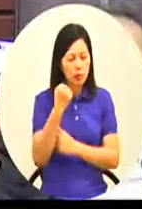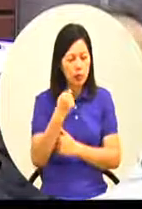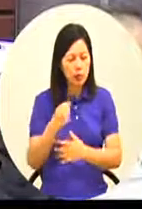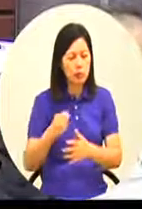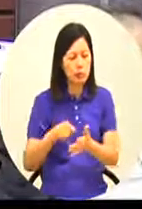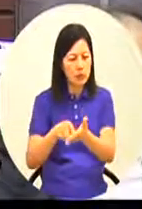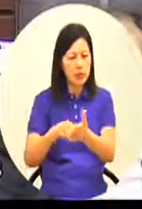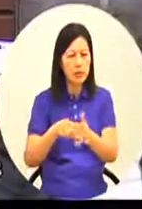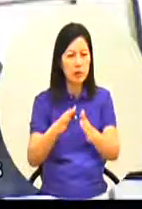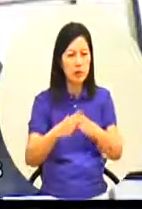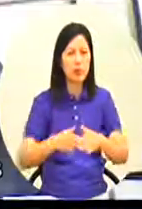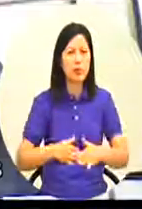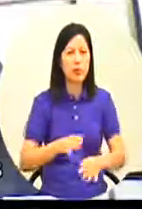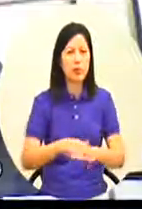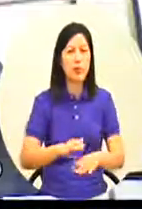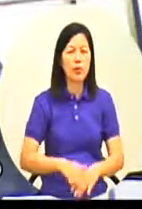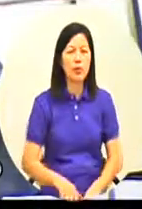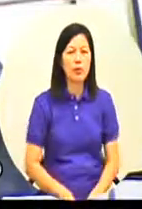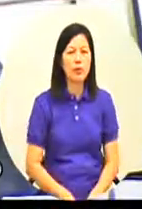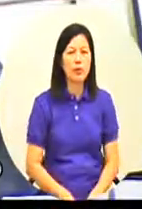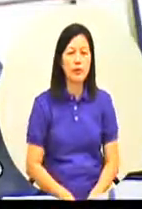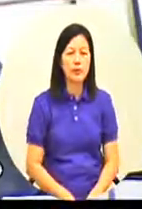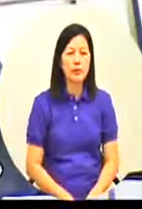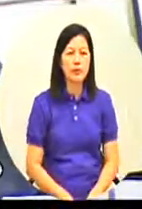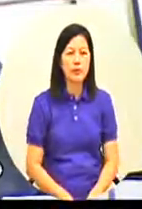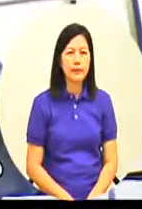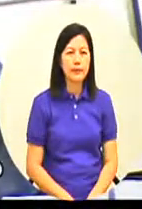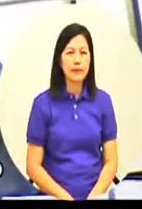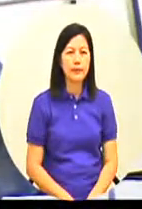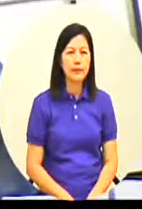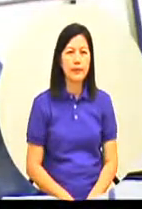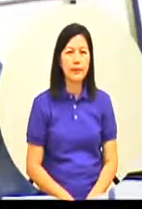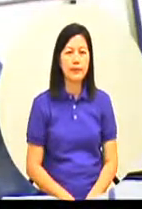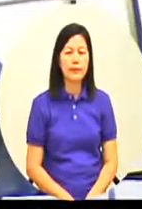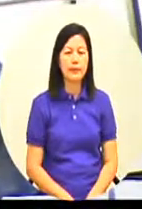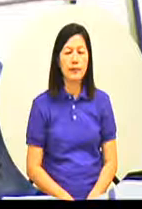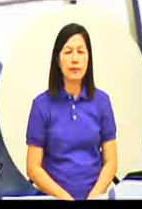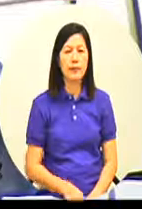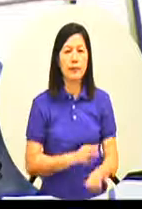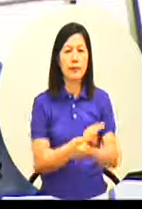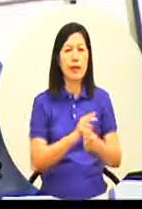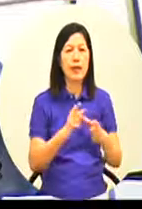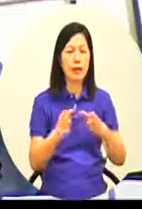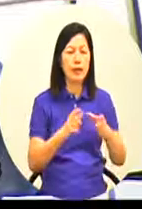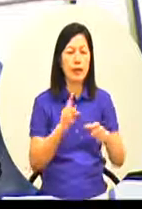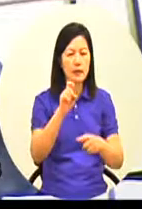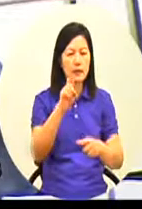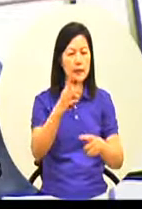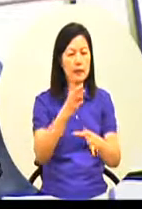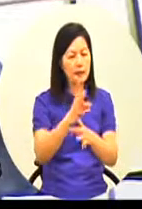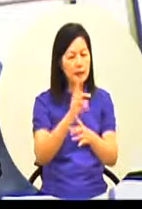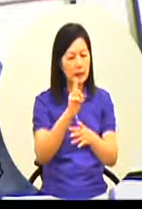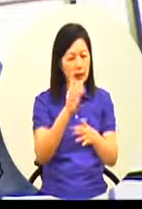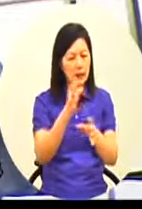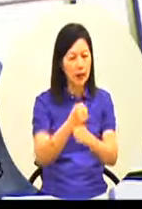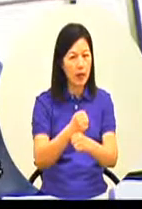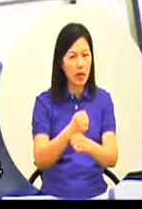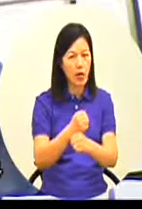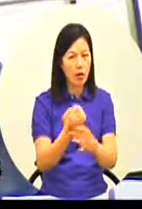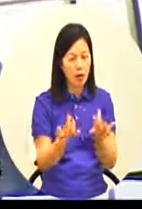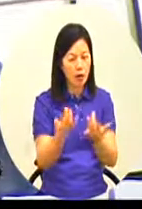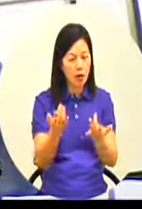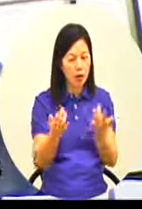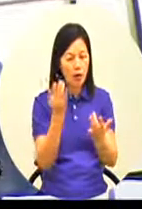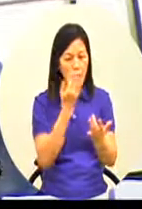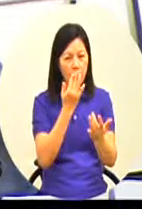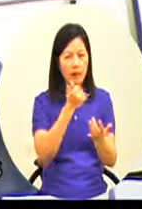好，谢谢局长。那我们林园十一号公园哈，现在的草皮非常的漂亮，